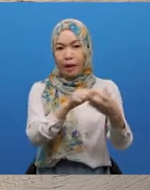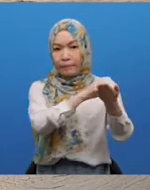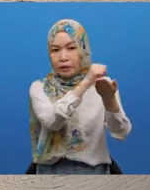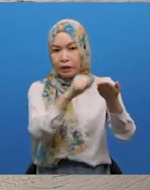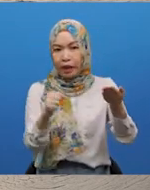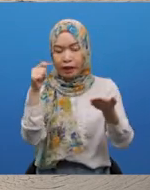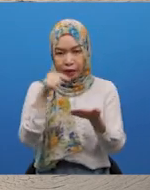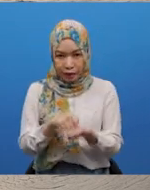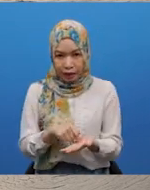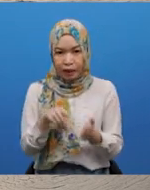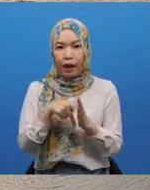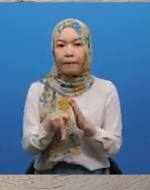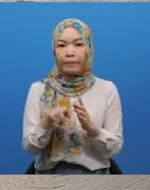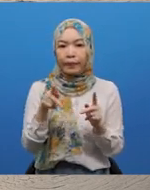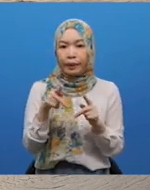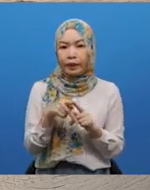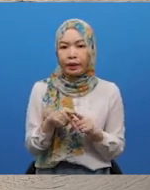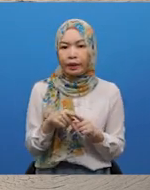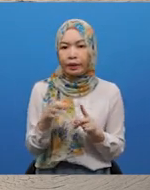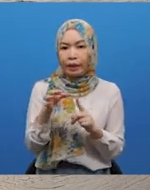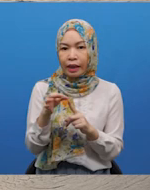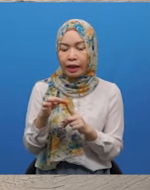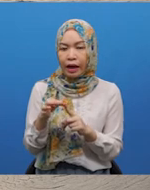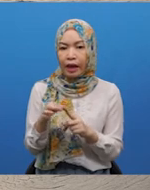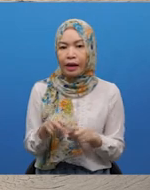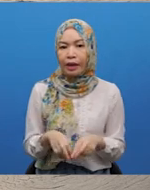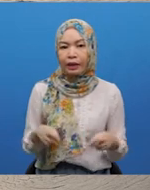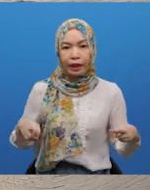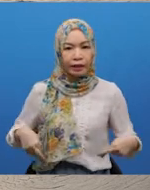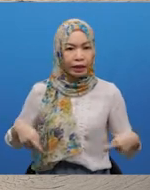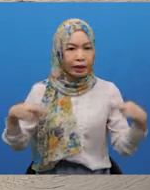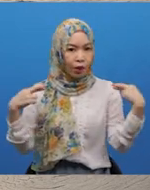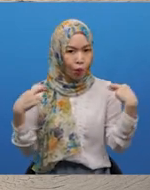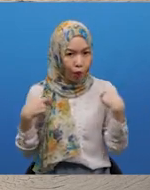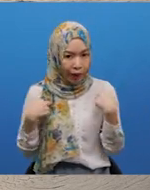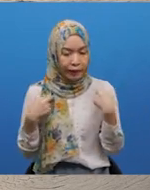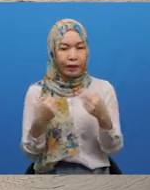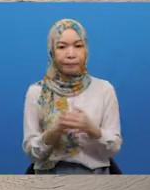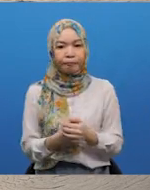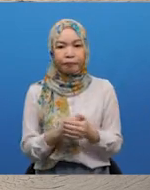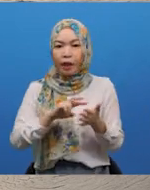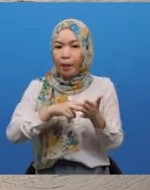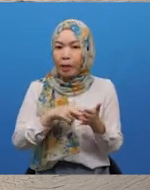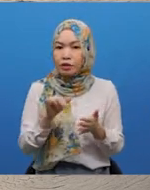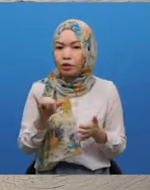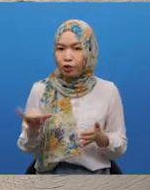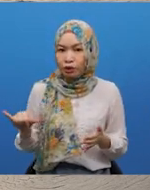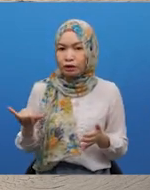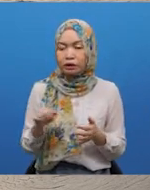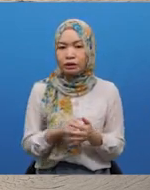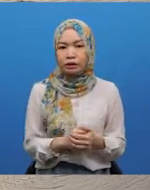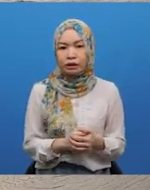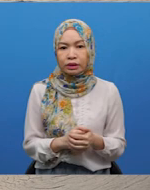tersebut ialah perkataan riwayat yang berasal daripada perkataan bahasa Arab iaitu